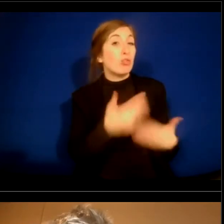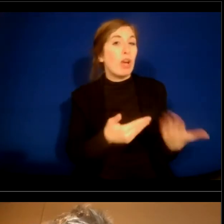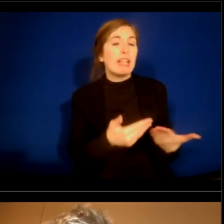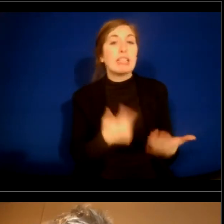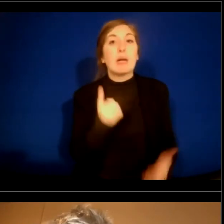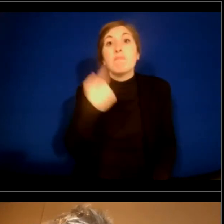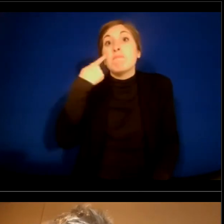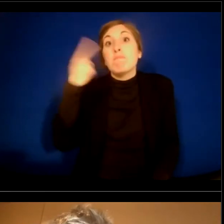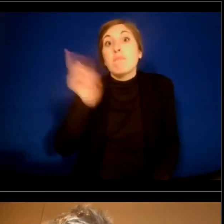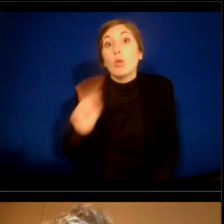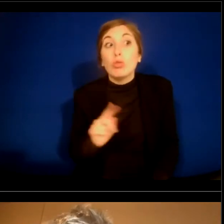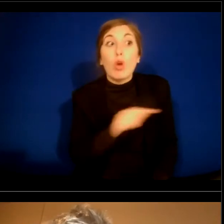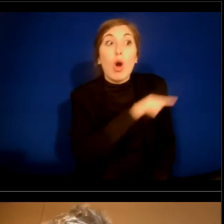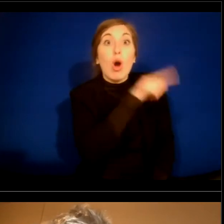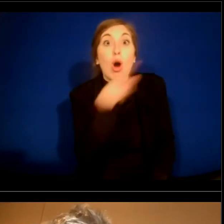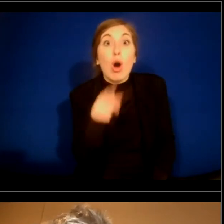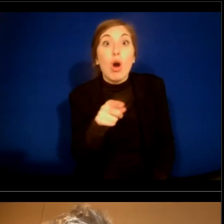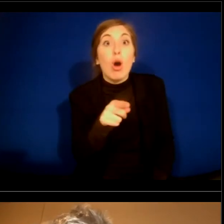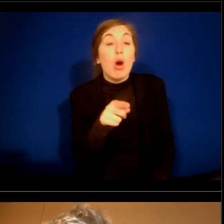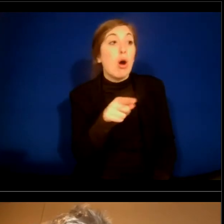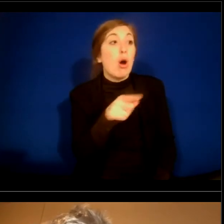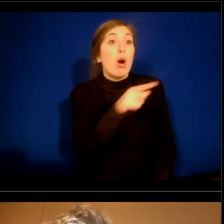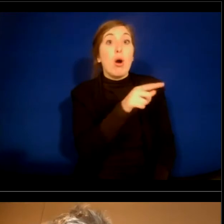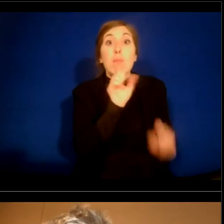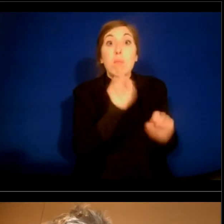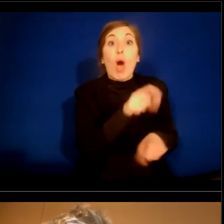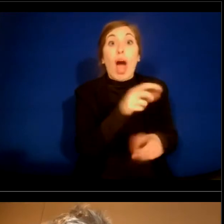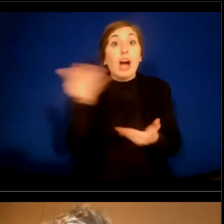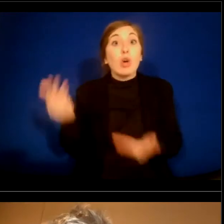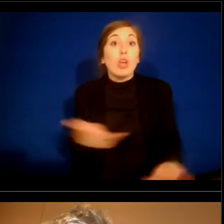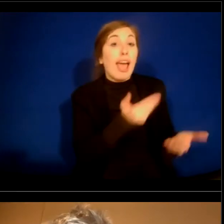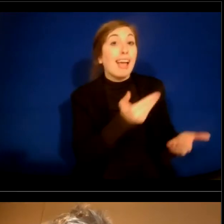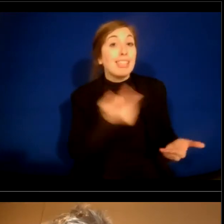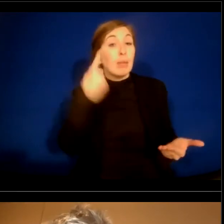eventuali, diciamo, forze esterne,